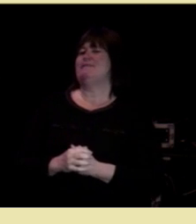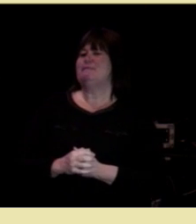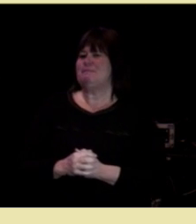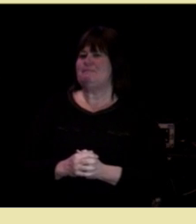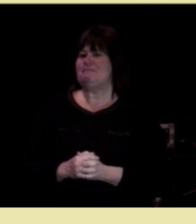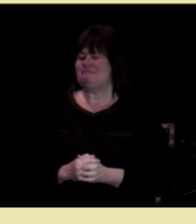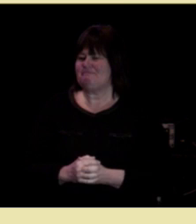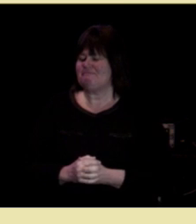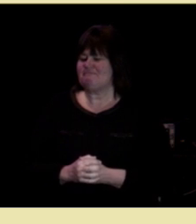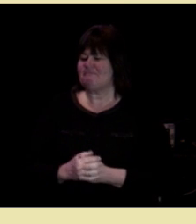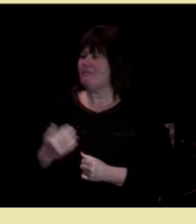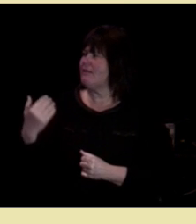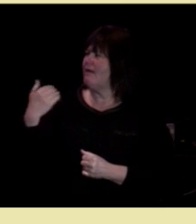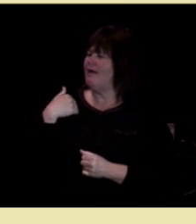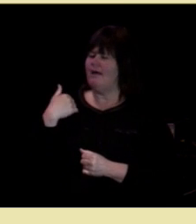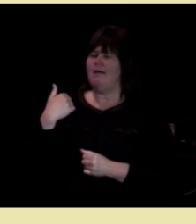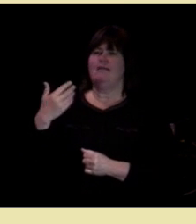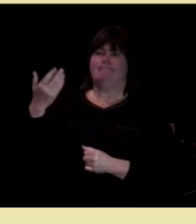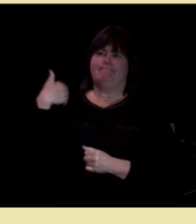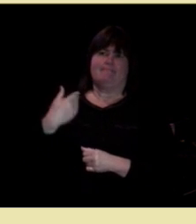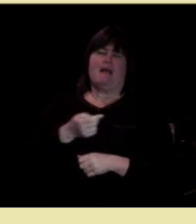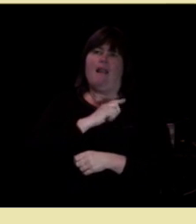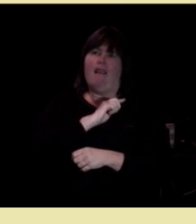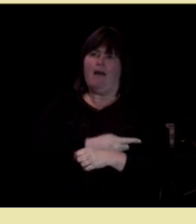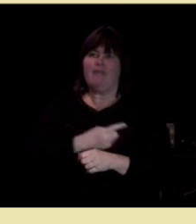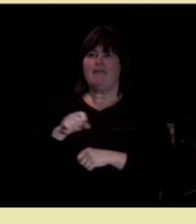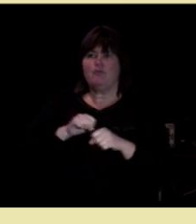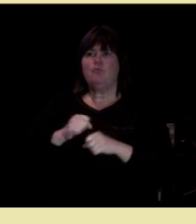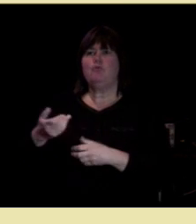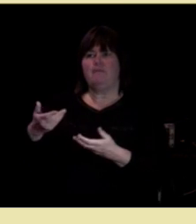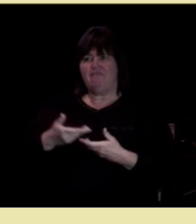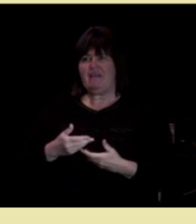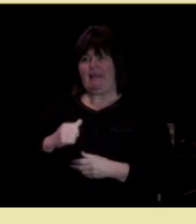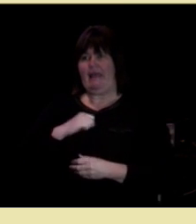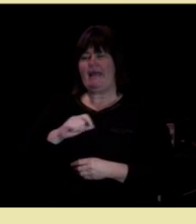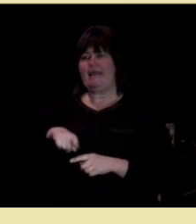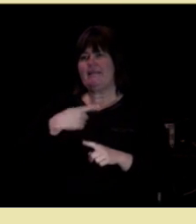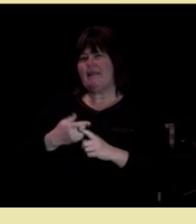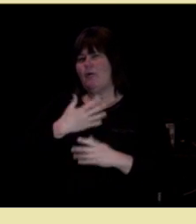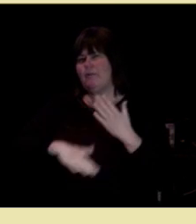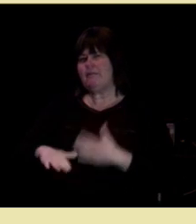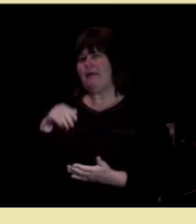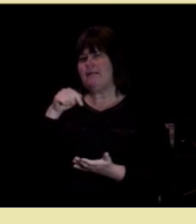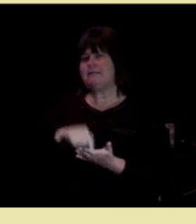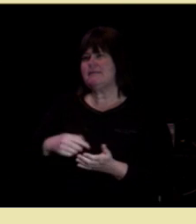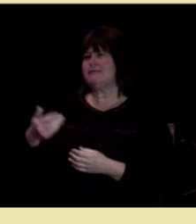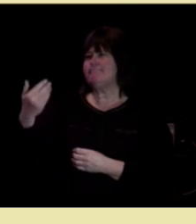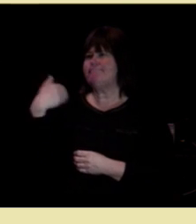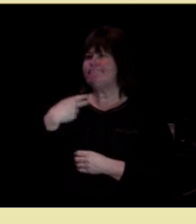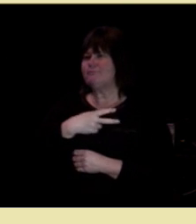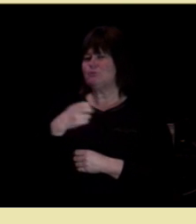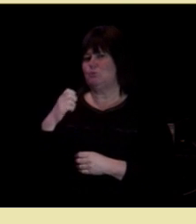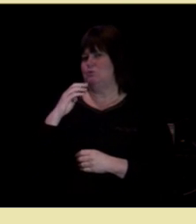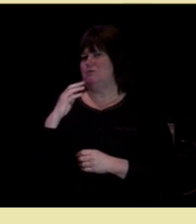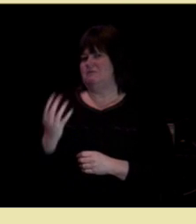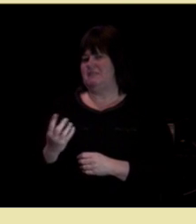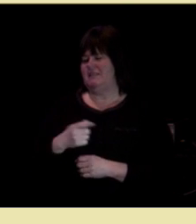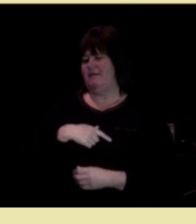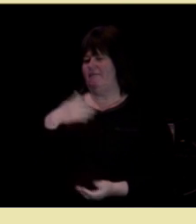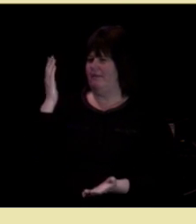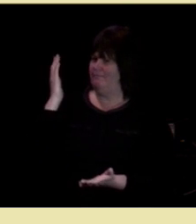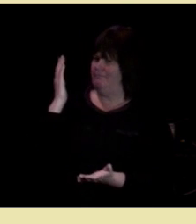Da Larvik kommune fikk eget rehabiliteringssenter I 2004, så bestemte vi oss for at